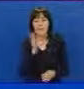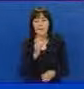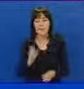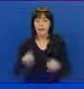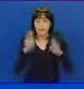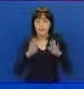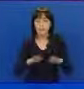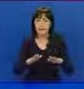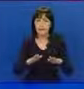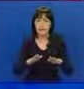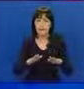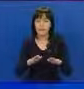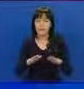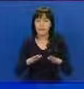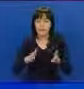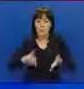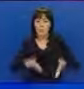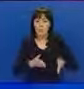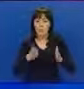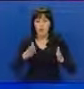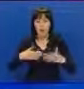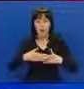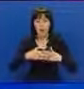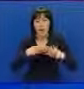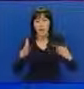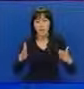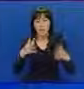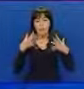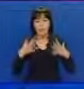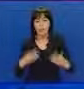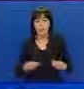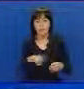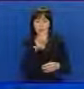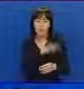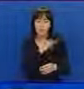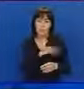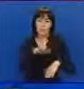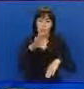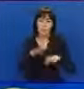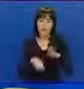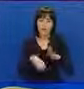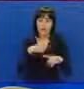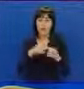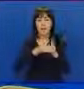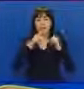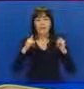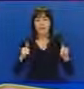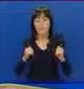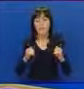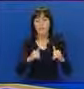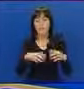қана жолдары ашық, қызметтері өсе берсін, өне